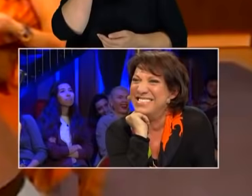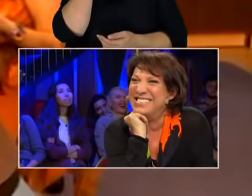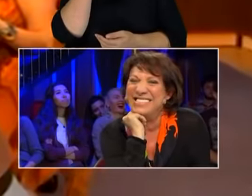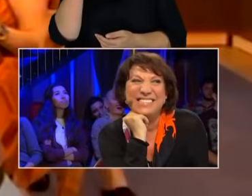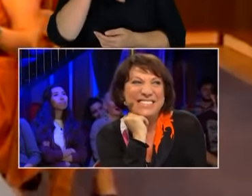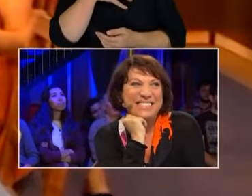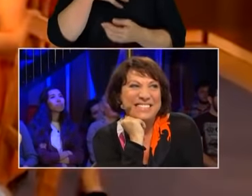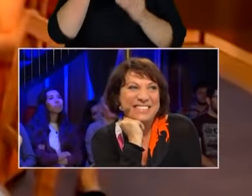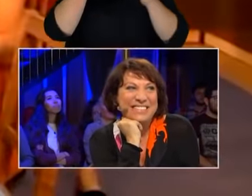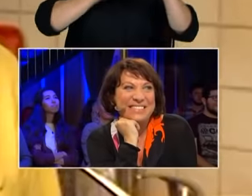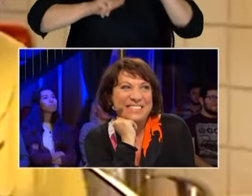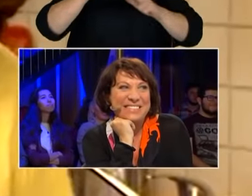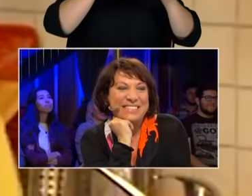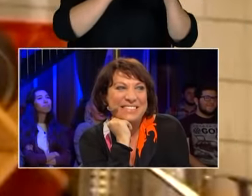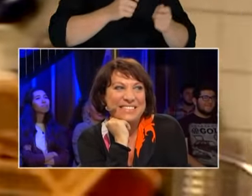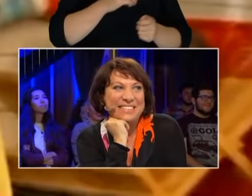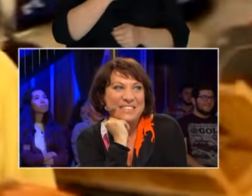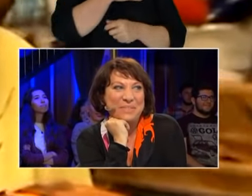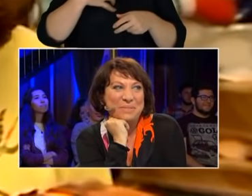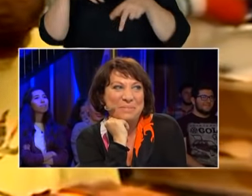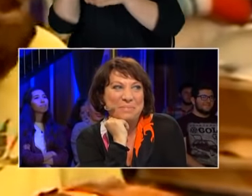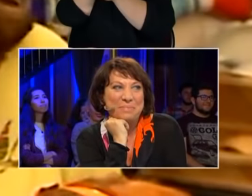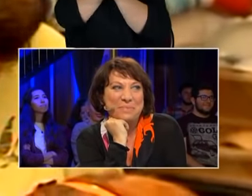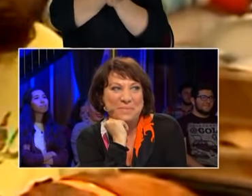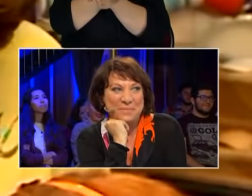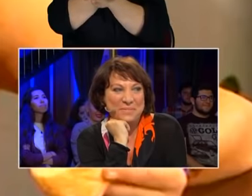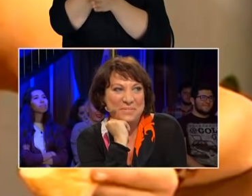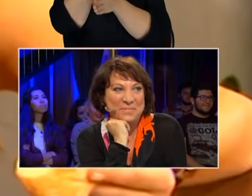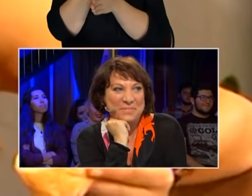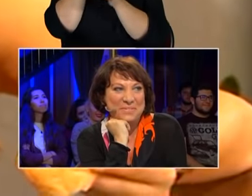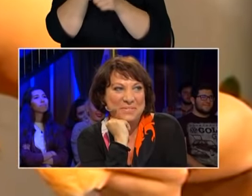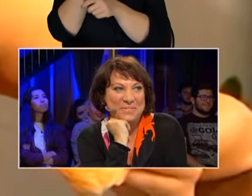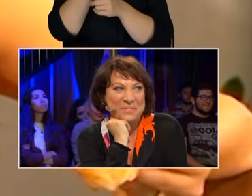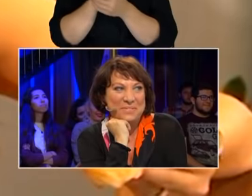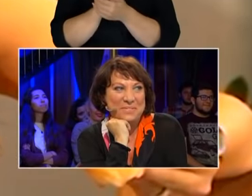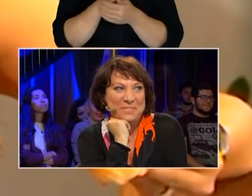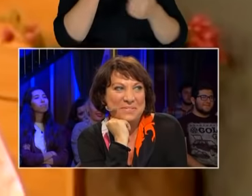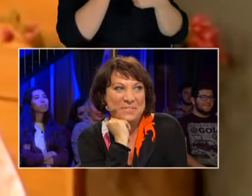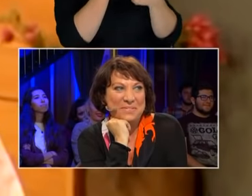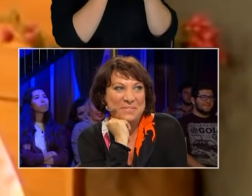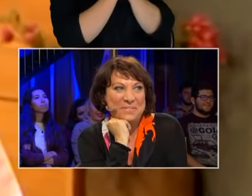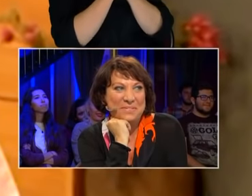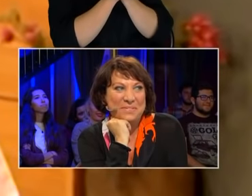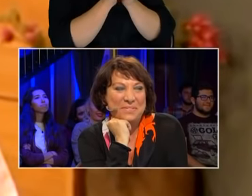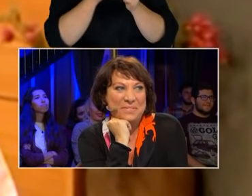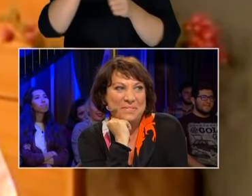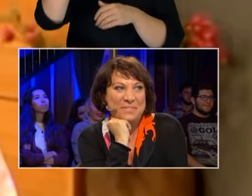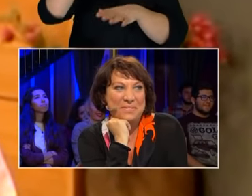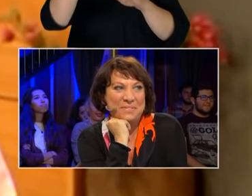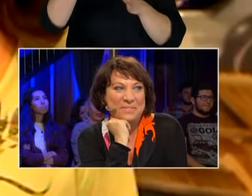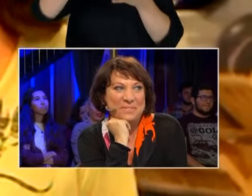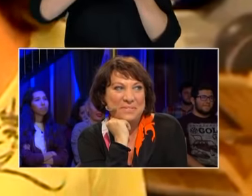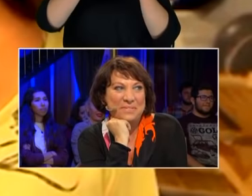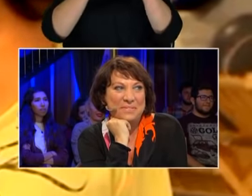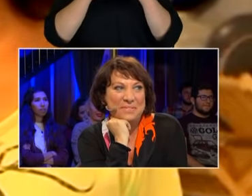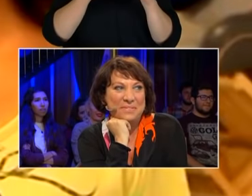çocuğu giydireyim. Anası oturmuş burada keyif yapıyor. Hem de kocasıyla. Ha yok bu